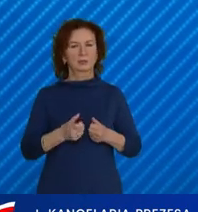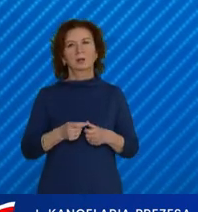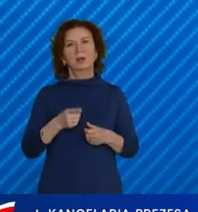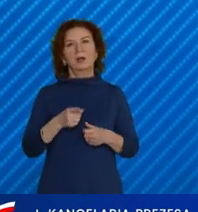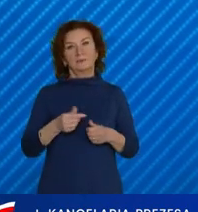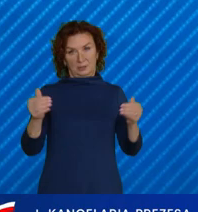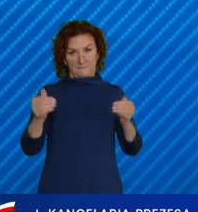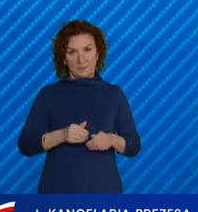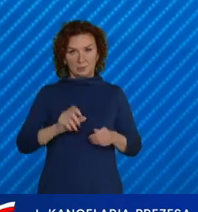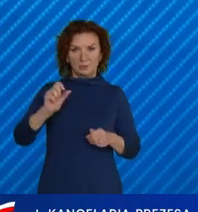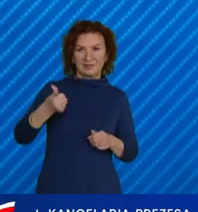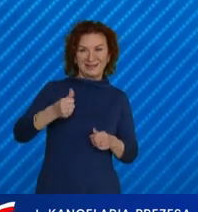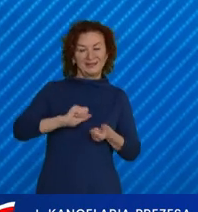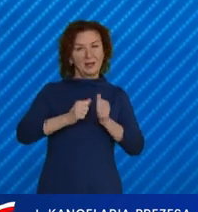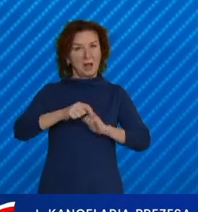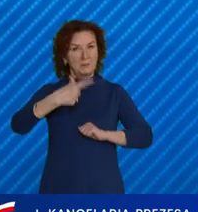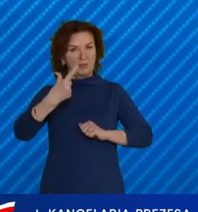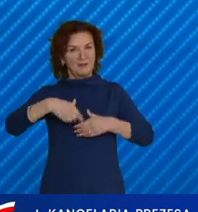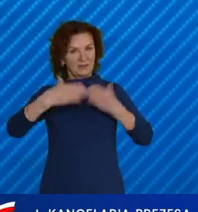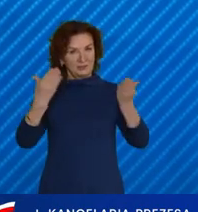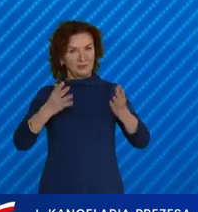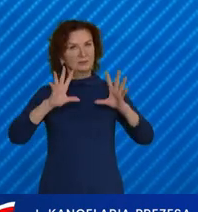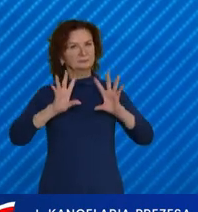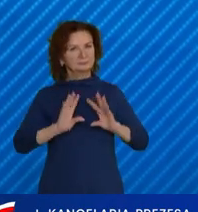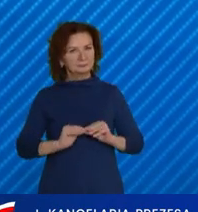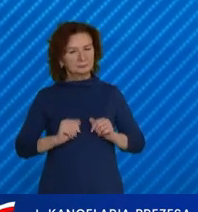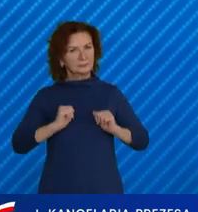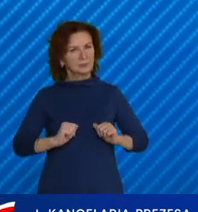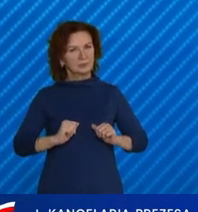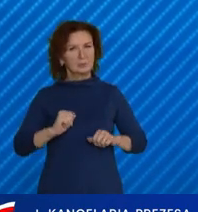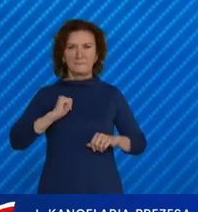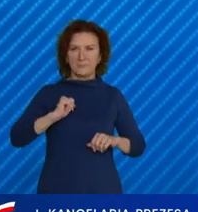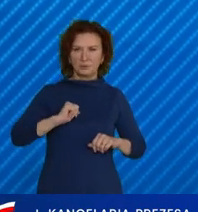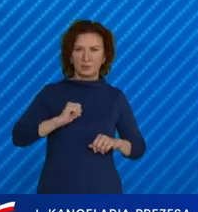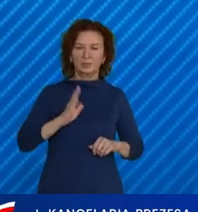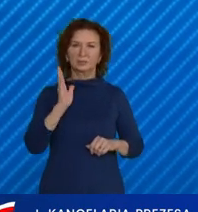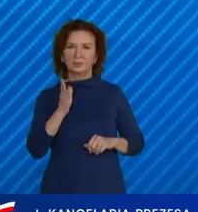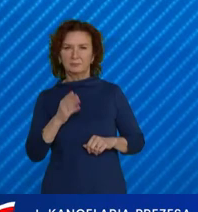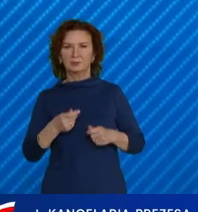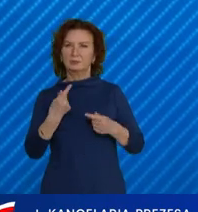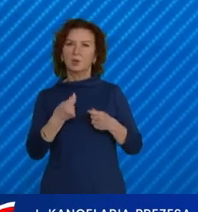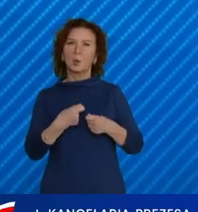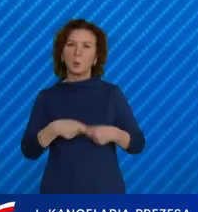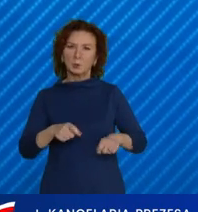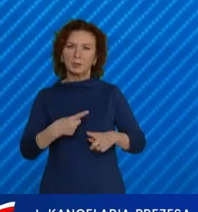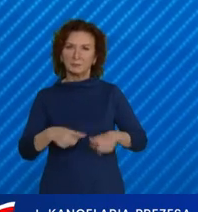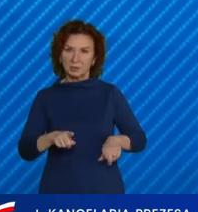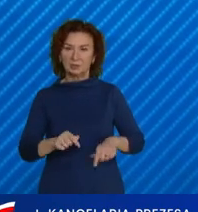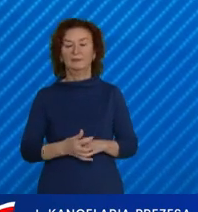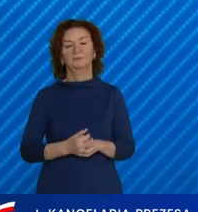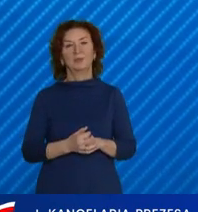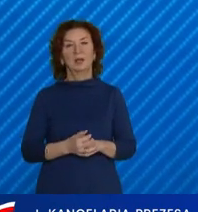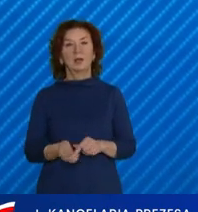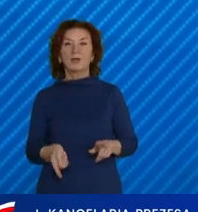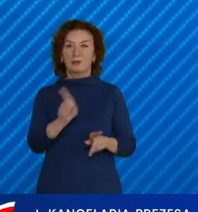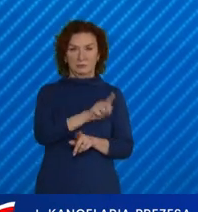na 1 lub 2 dni wstrzymać ten proces i kontynuować go właśnie po takiej krótkiej przerwie. I w drugą stronę również,